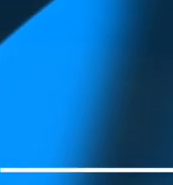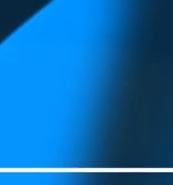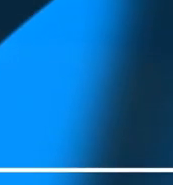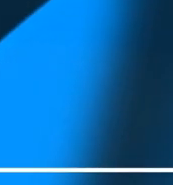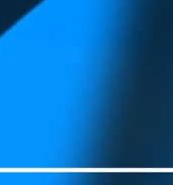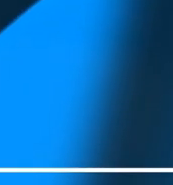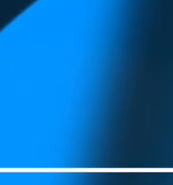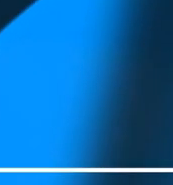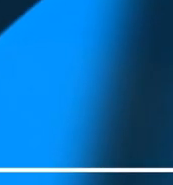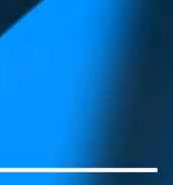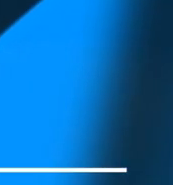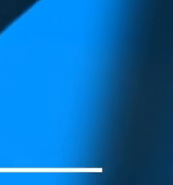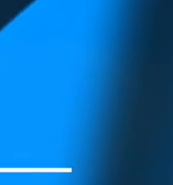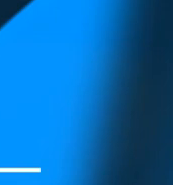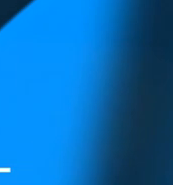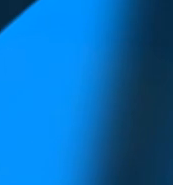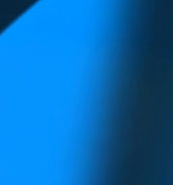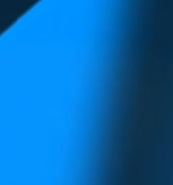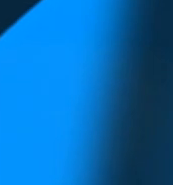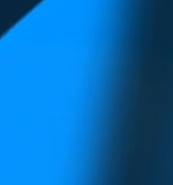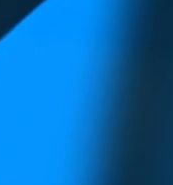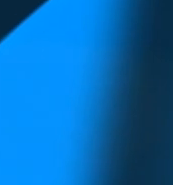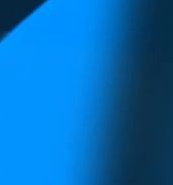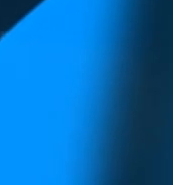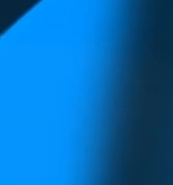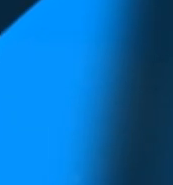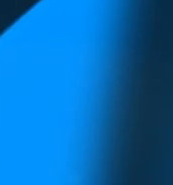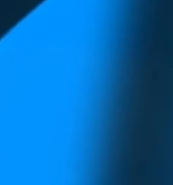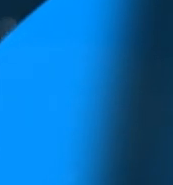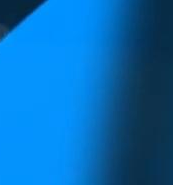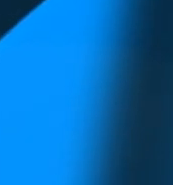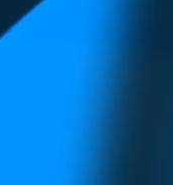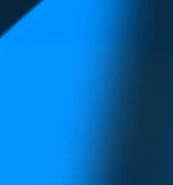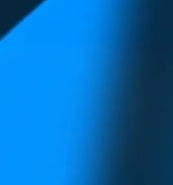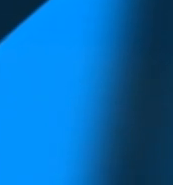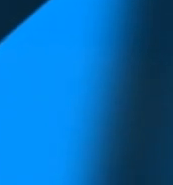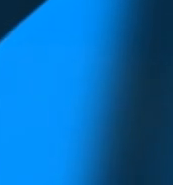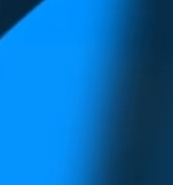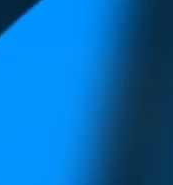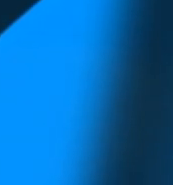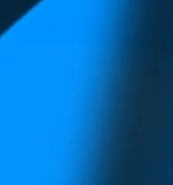අලුත් වීඩියෝ ගැන මුලින්ම දැනගන්න මෙම සීනුව ක්ලික් කරන්න